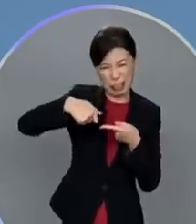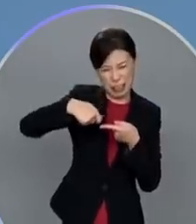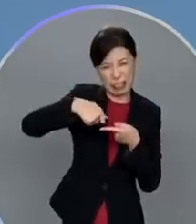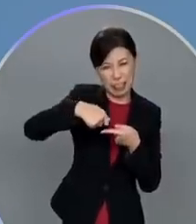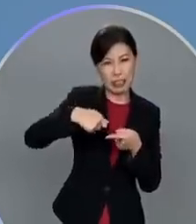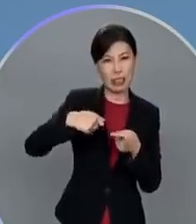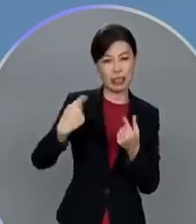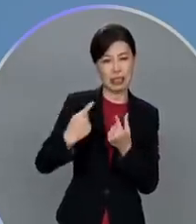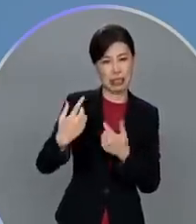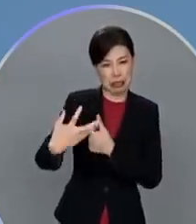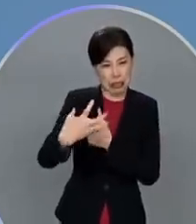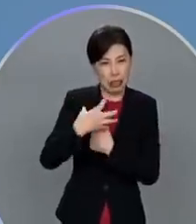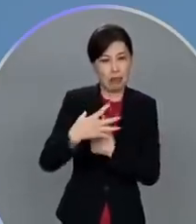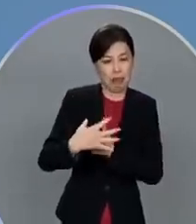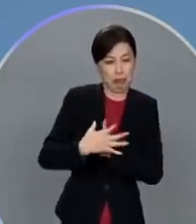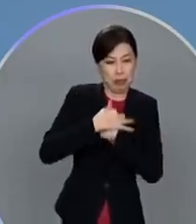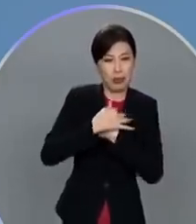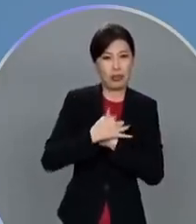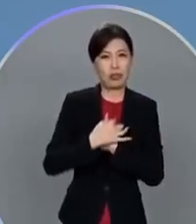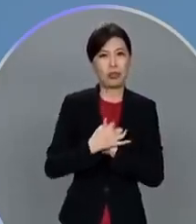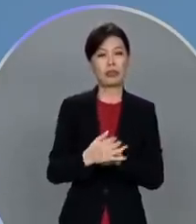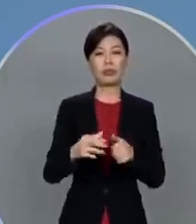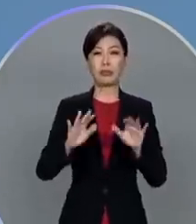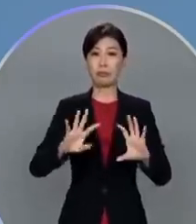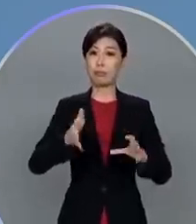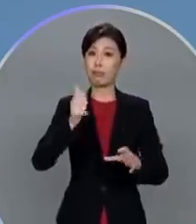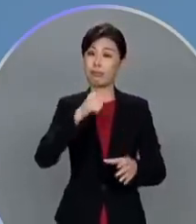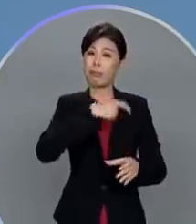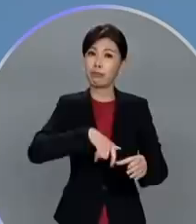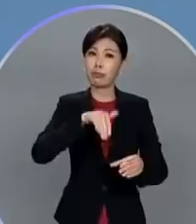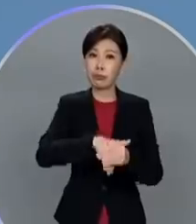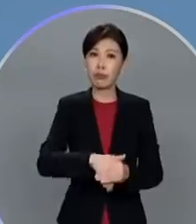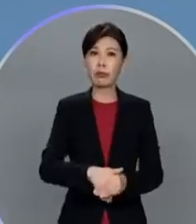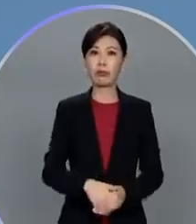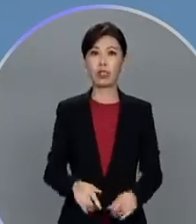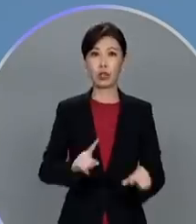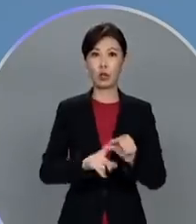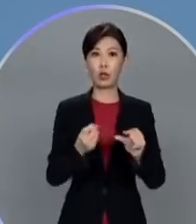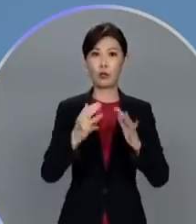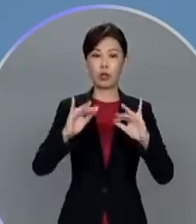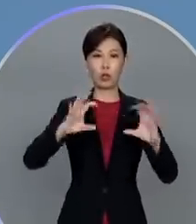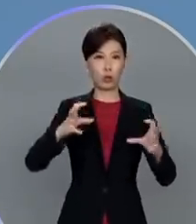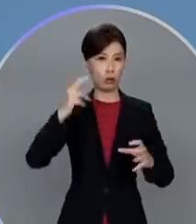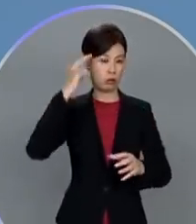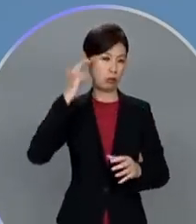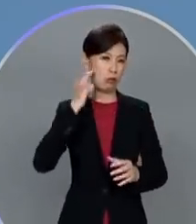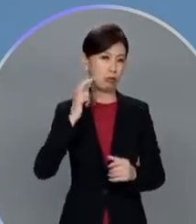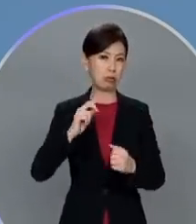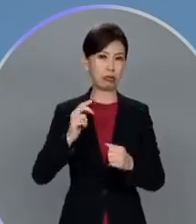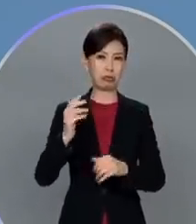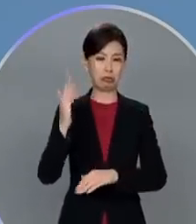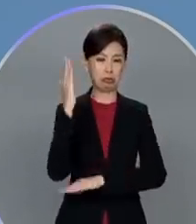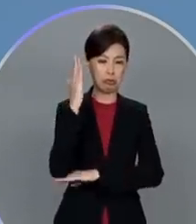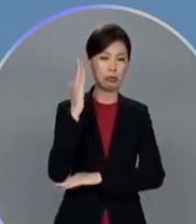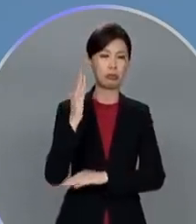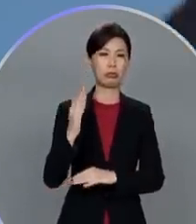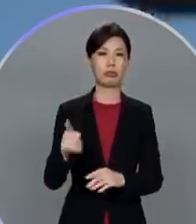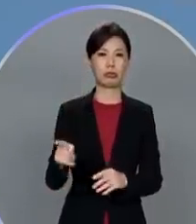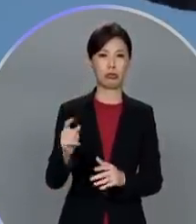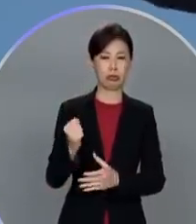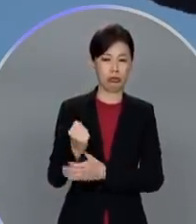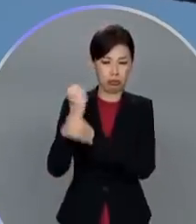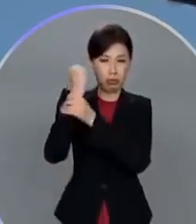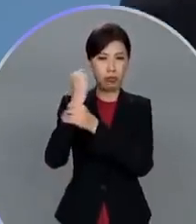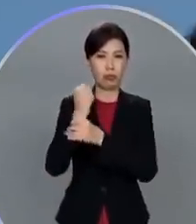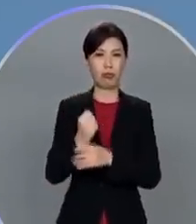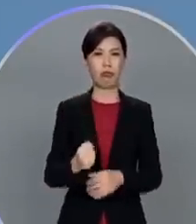挤。我们是选总统，支持中华民国宪政体制，不是选票考量，是我